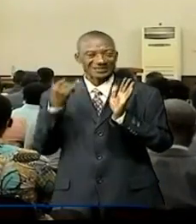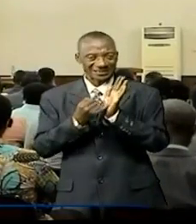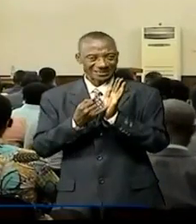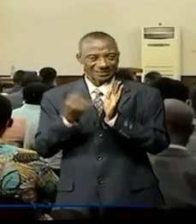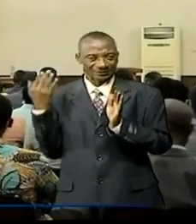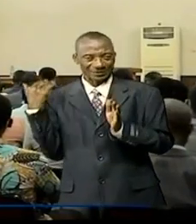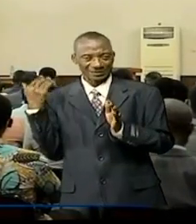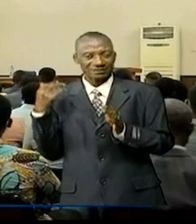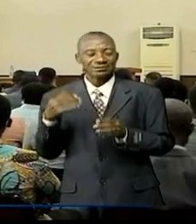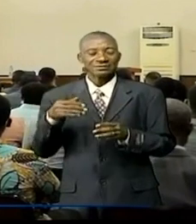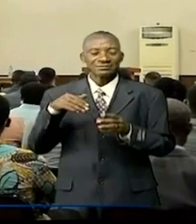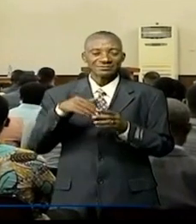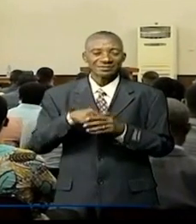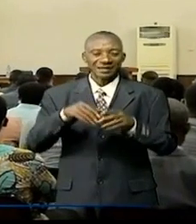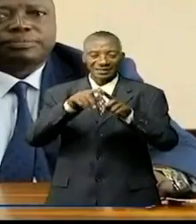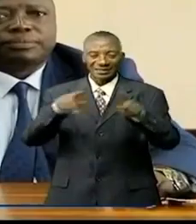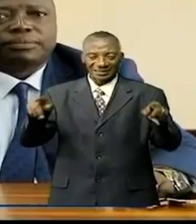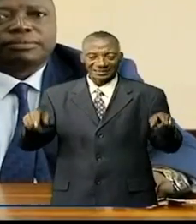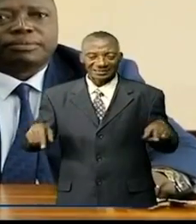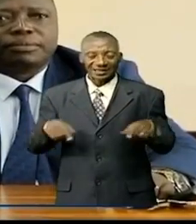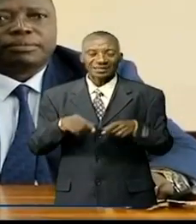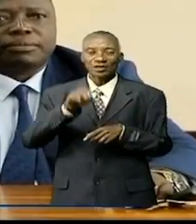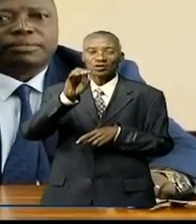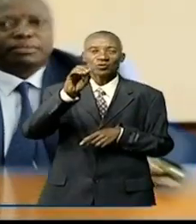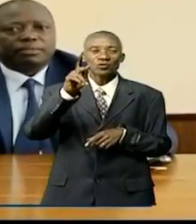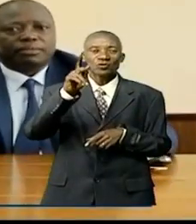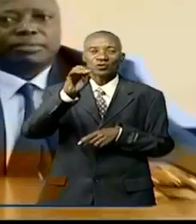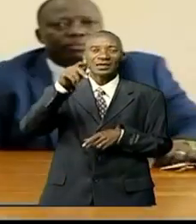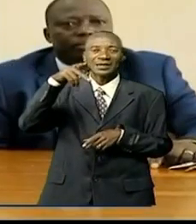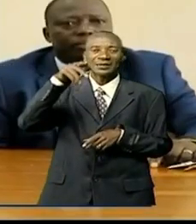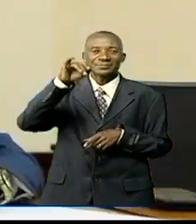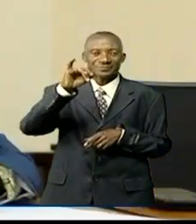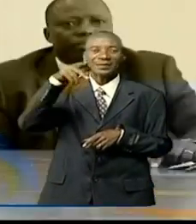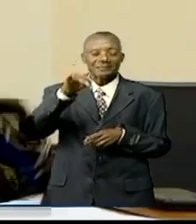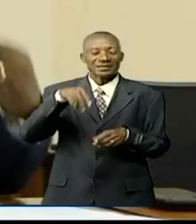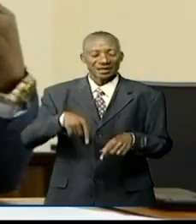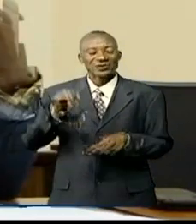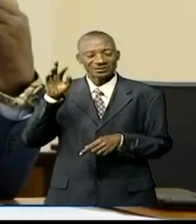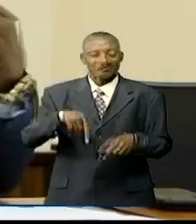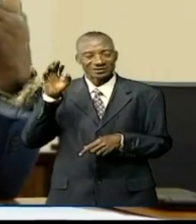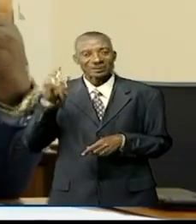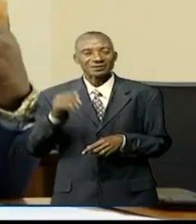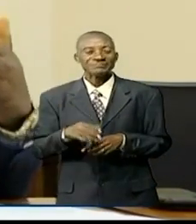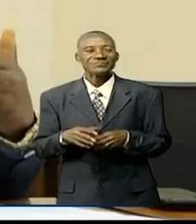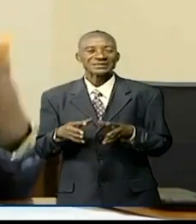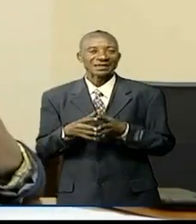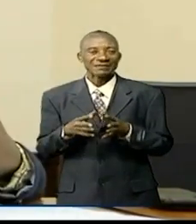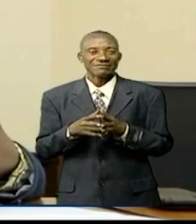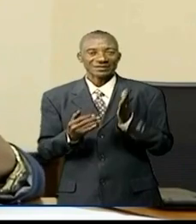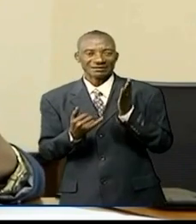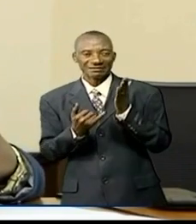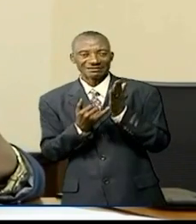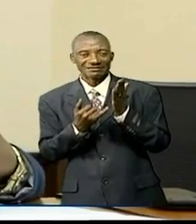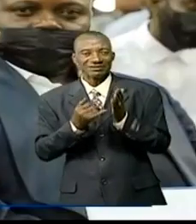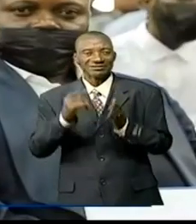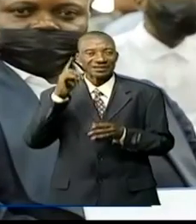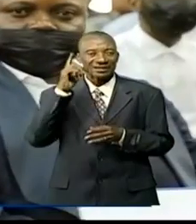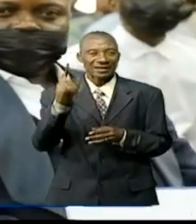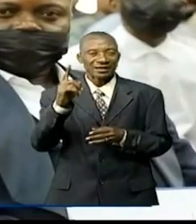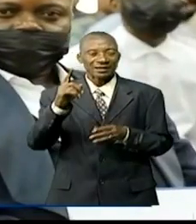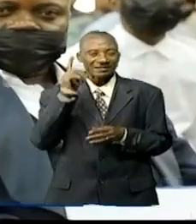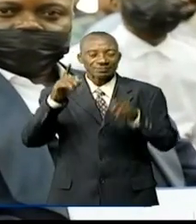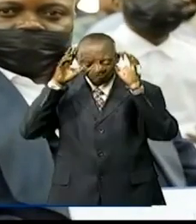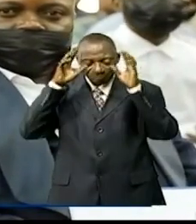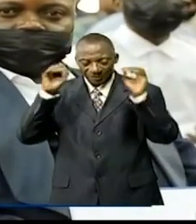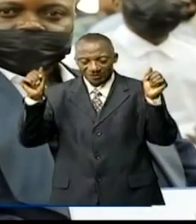la salle Okapi de l'INPSS à Kinshasa, sous la houlette de l'ingénieur Michel Ouyumbu, président